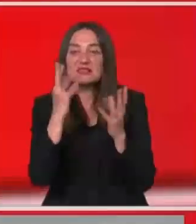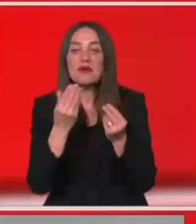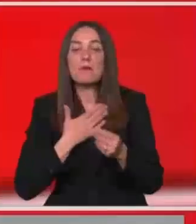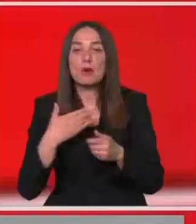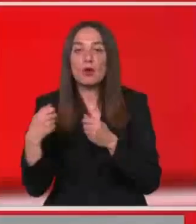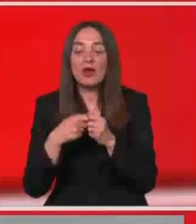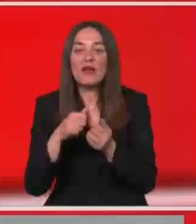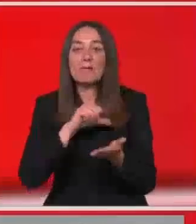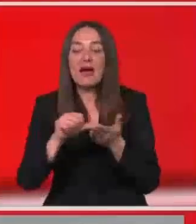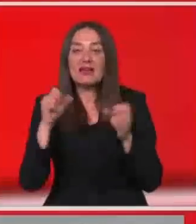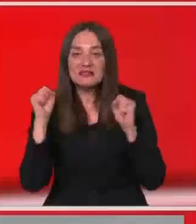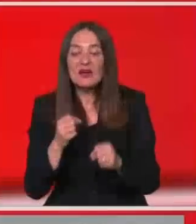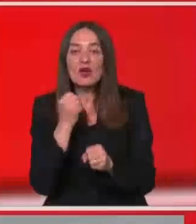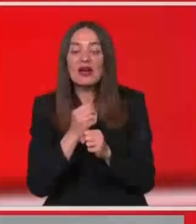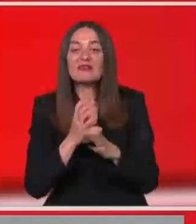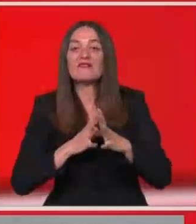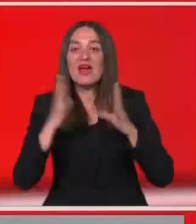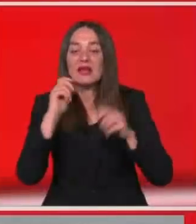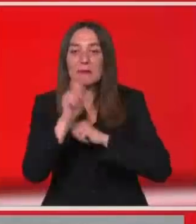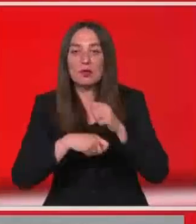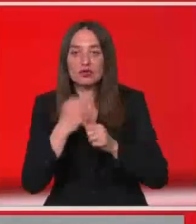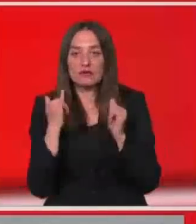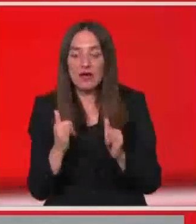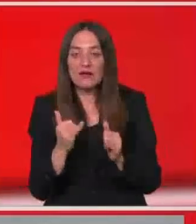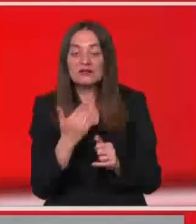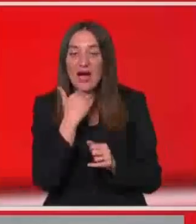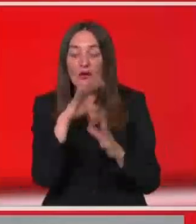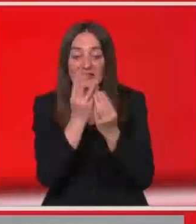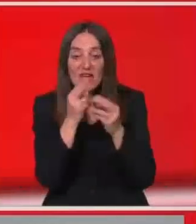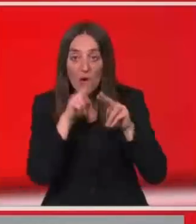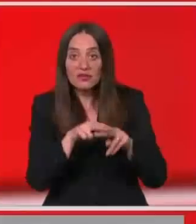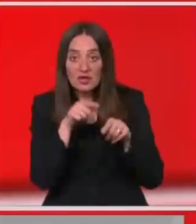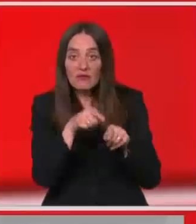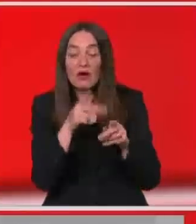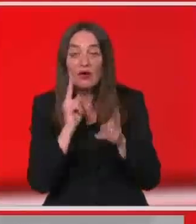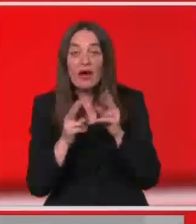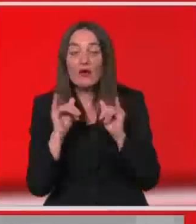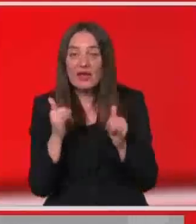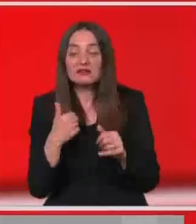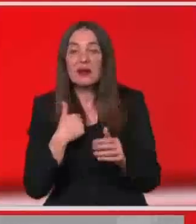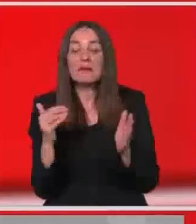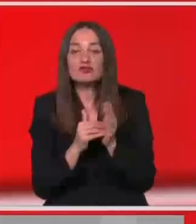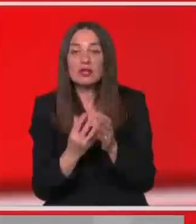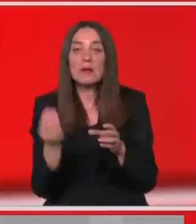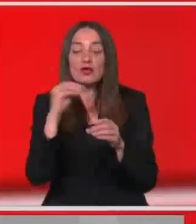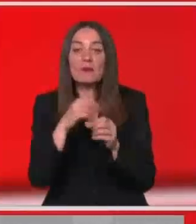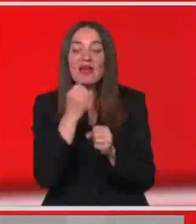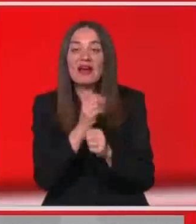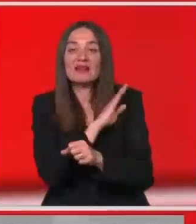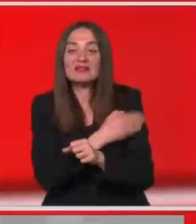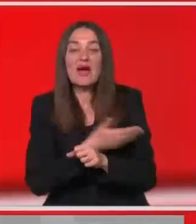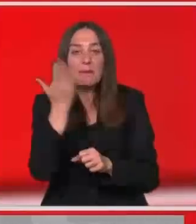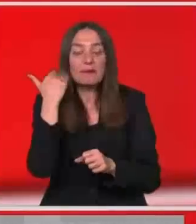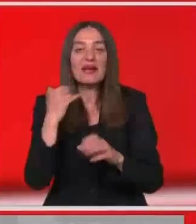kolegama. Banke stvarno rade jedan veliki posao danas. Ako sve ostane ovako kako jeste, nama će trebati dodatne radne snage, pre